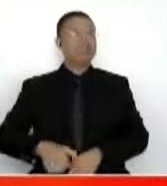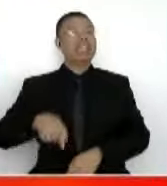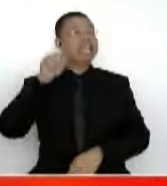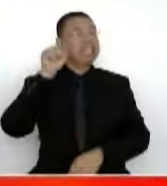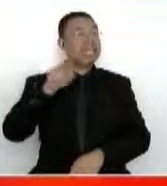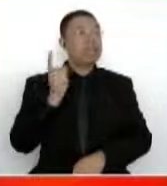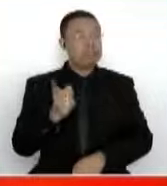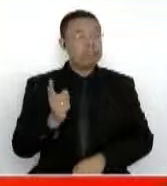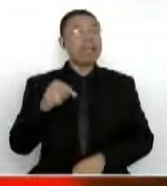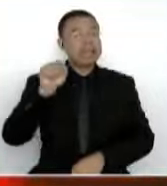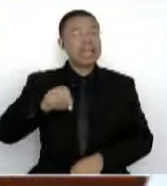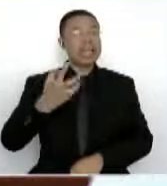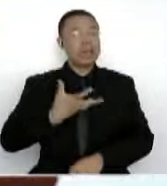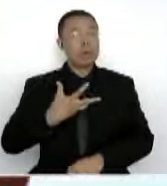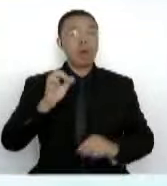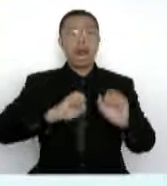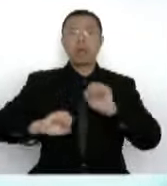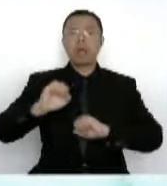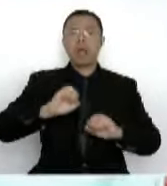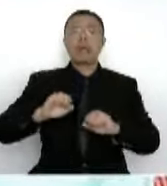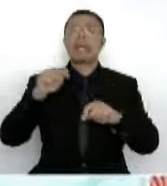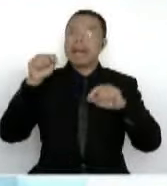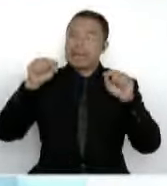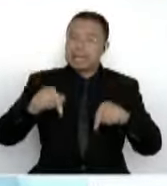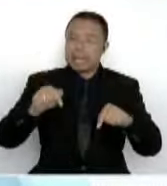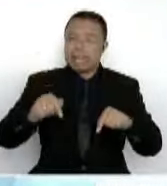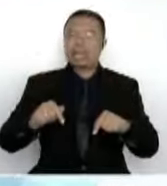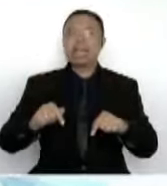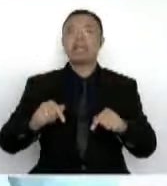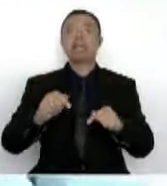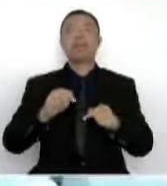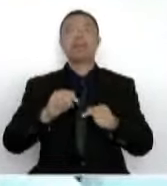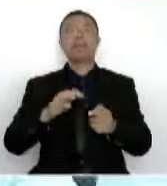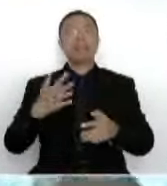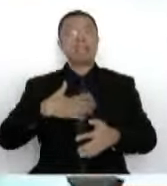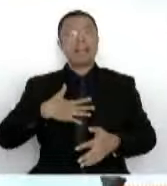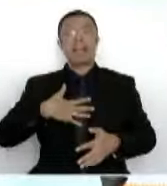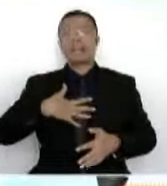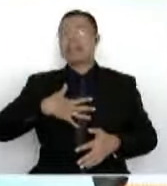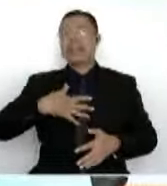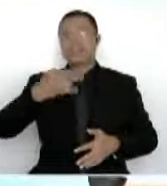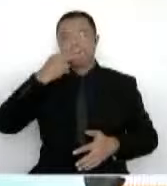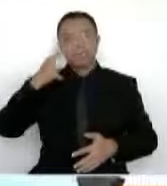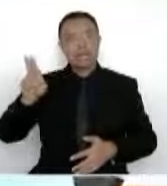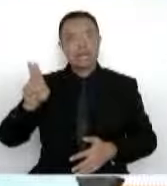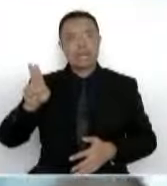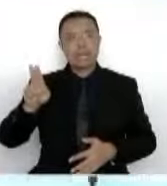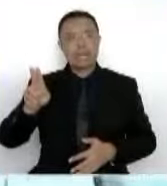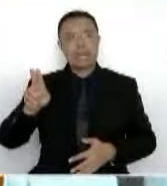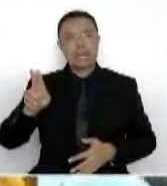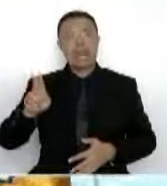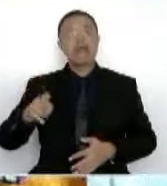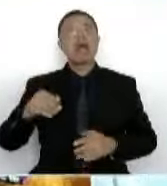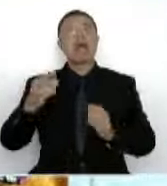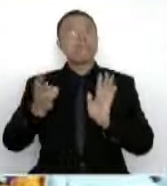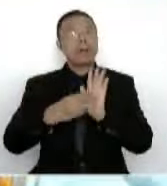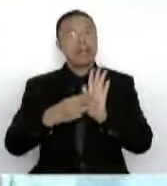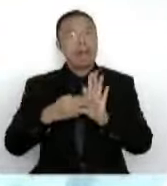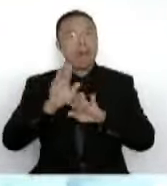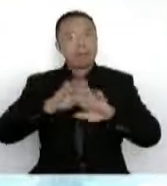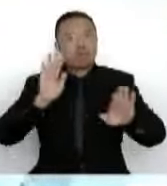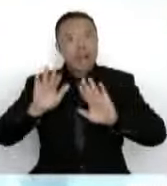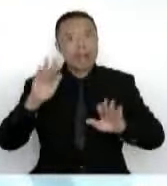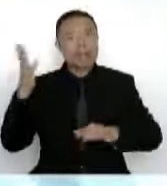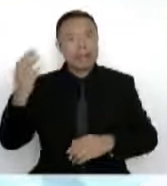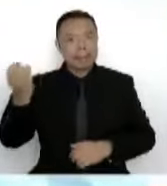demikian inilah yang akan kami lakukan dan itu yang kemudian saya yakin hal adab yang tadi selalu